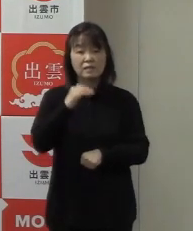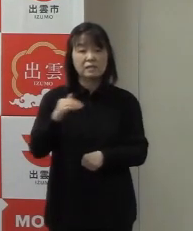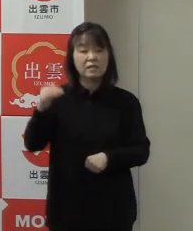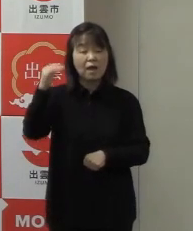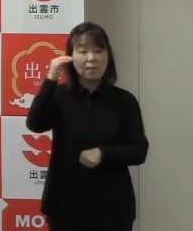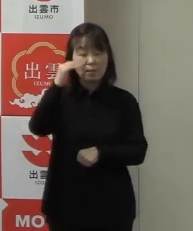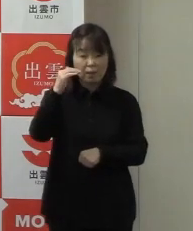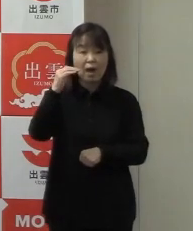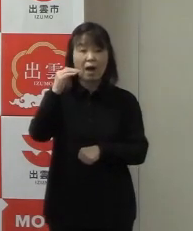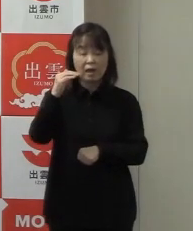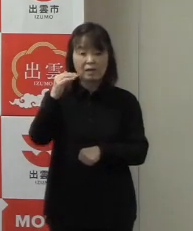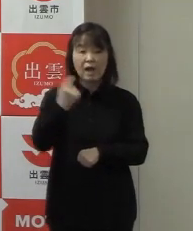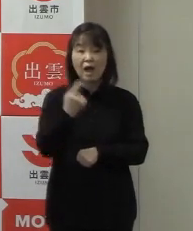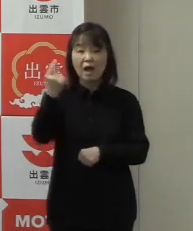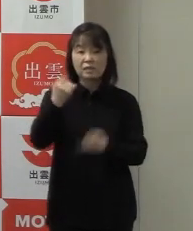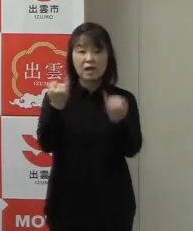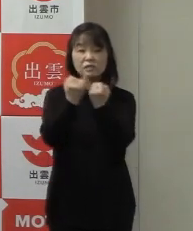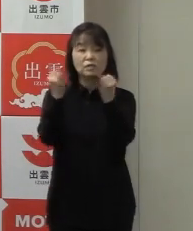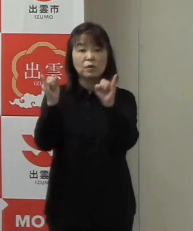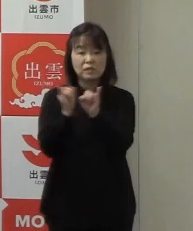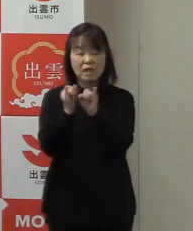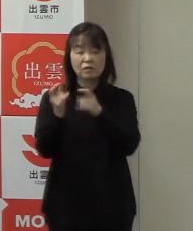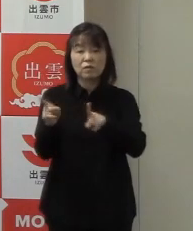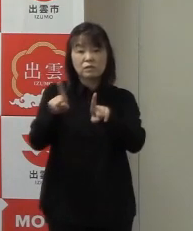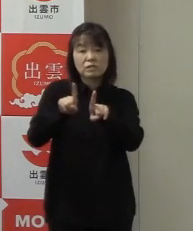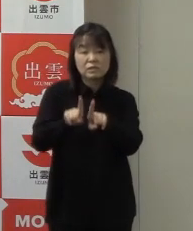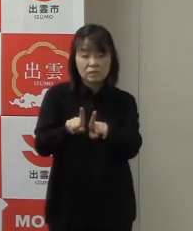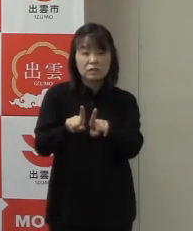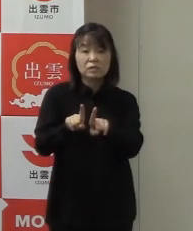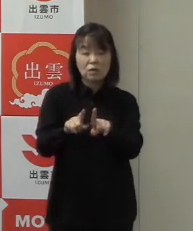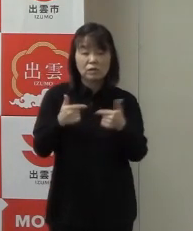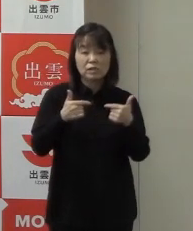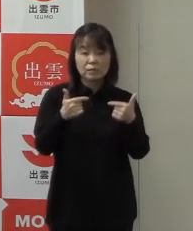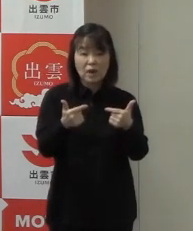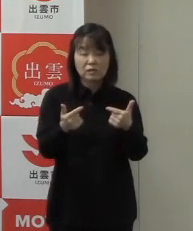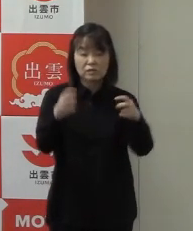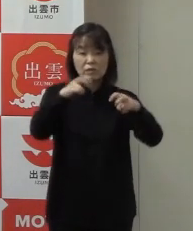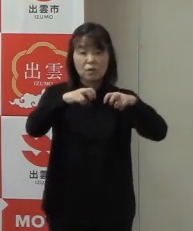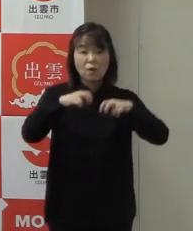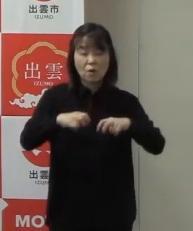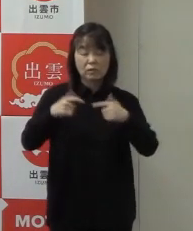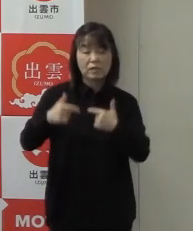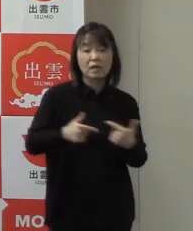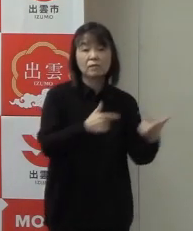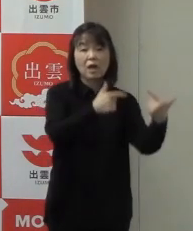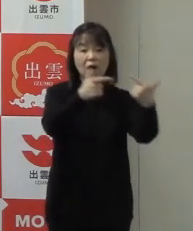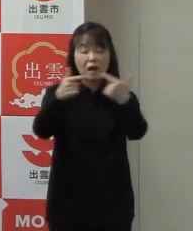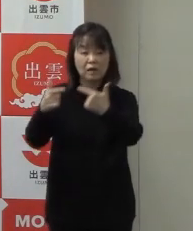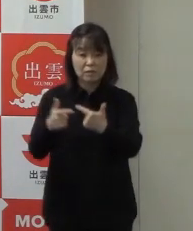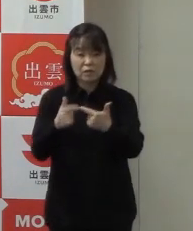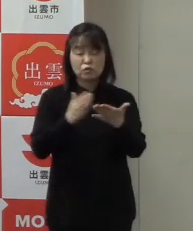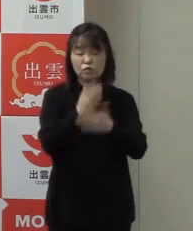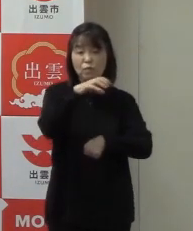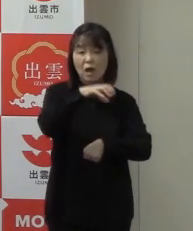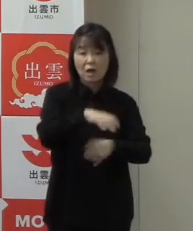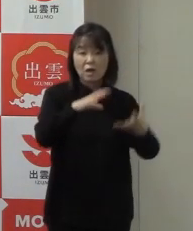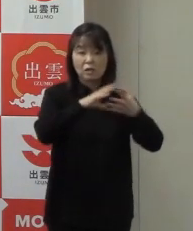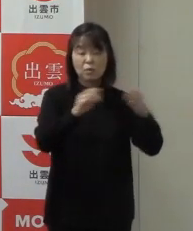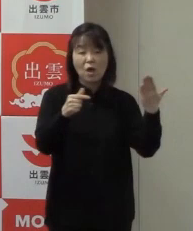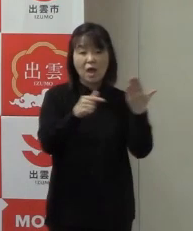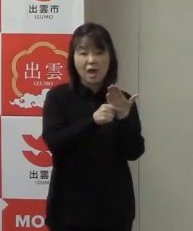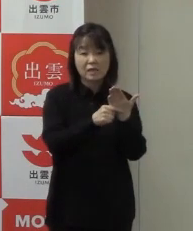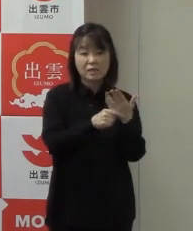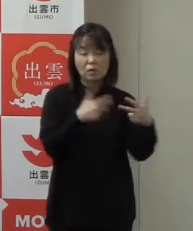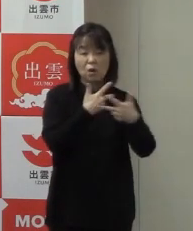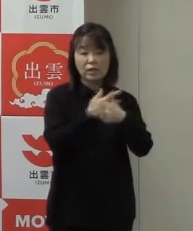すすめなポイント等を貸切バスで、巡ります。巡り先は出雲市駅の北口で、集合してですね、ま